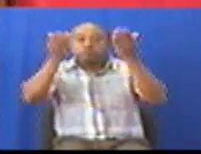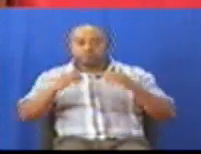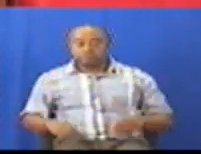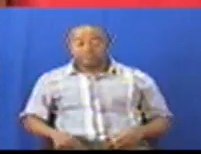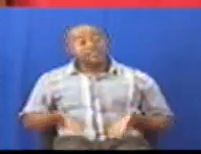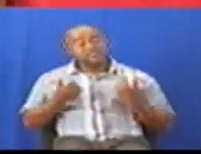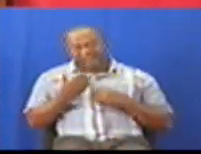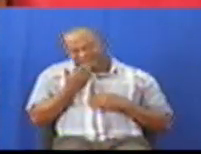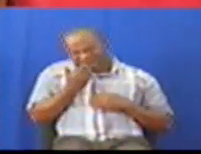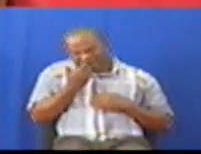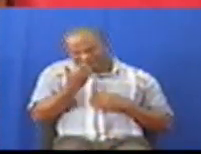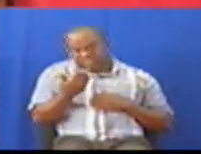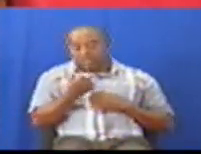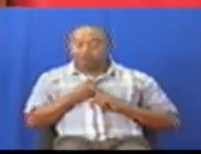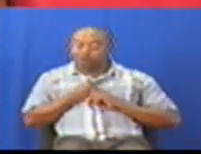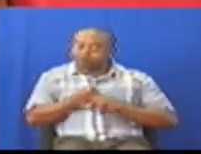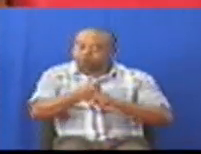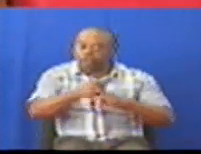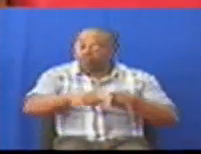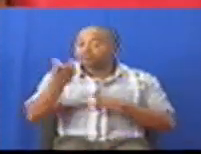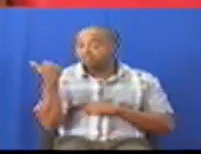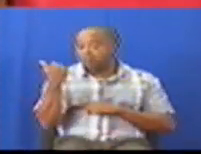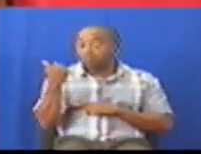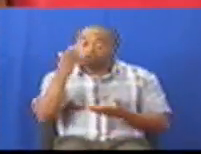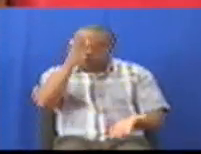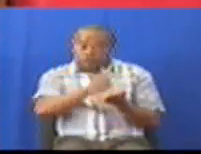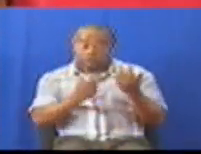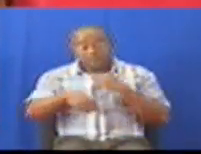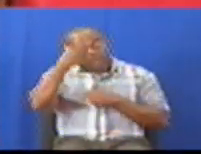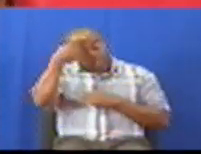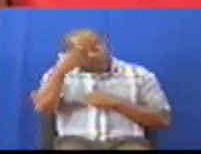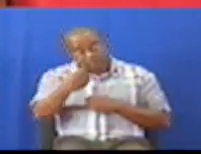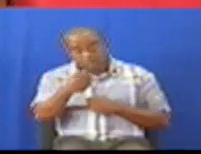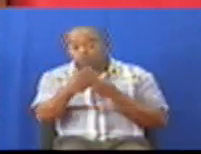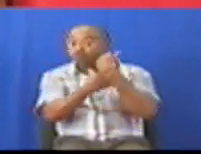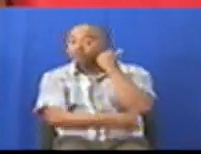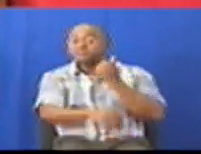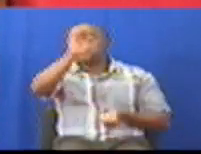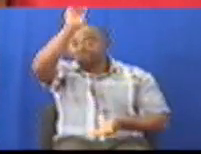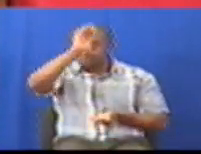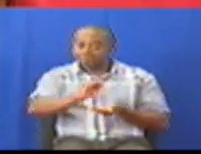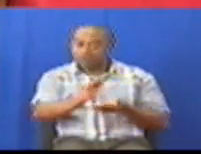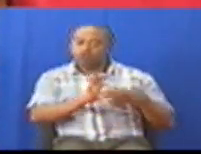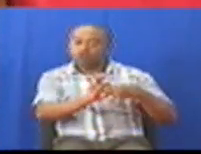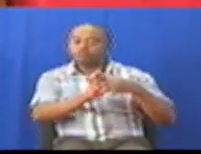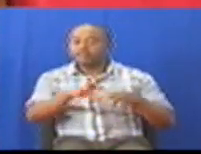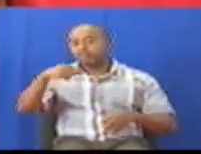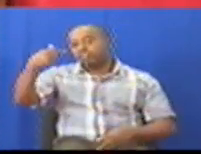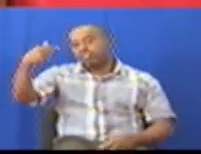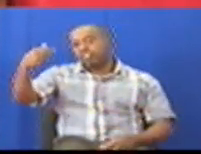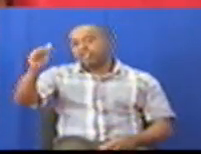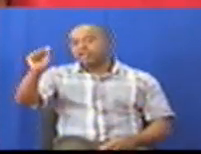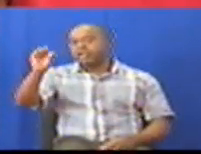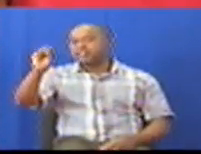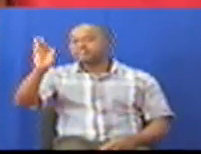umeongezeka, tutaondoa umaskini wakisaidiana na TASAF. Nina hakika tutakwenda mbali sana.